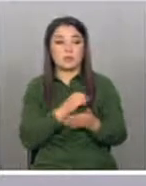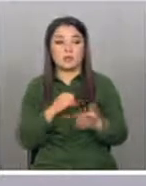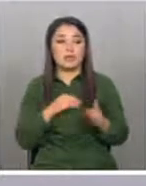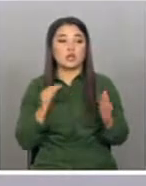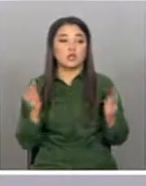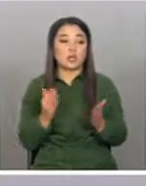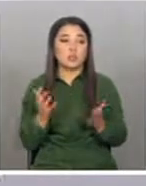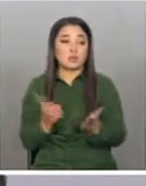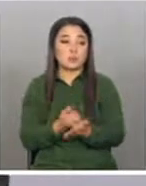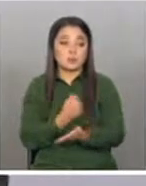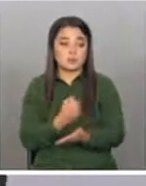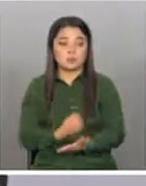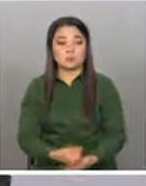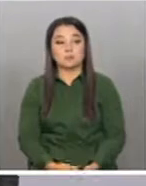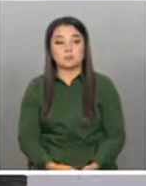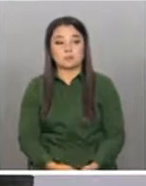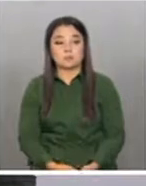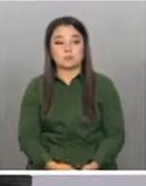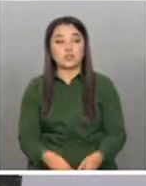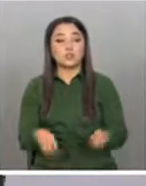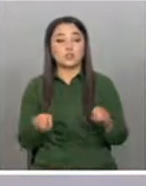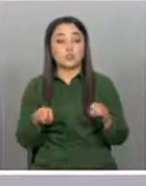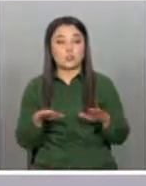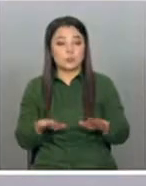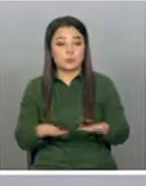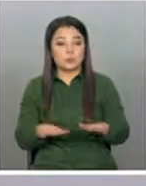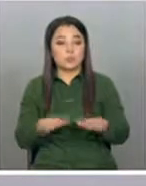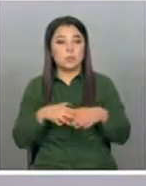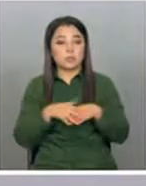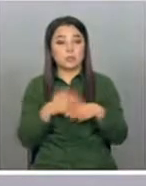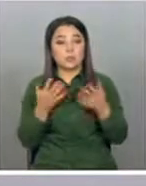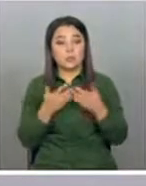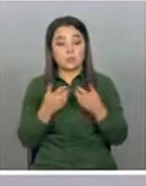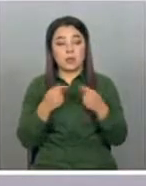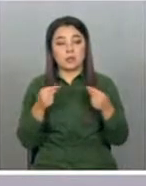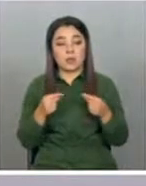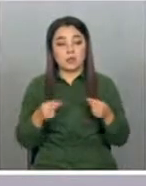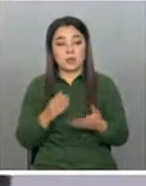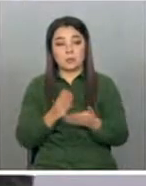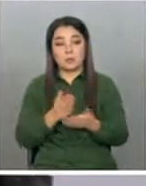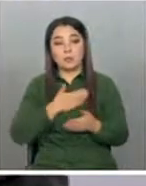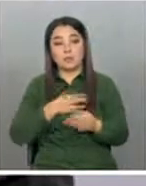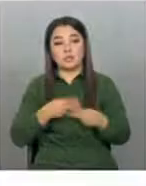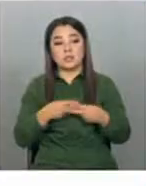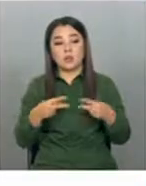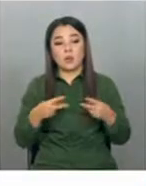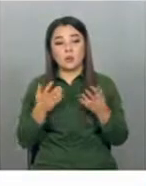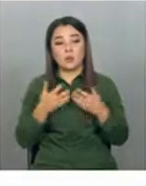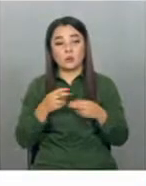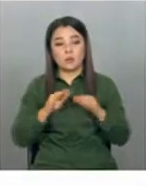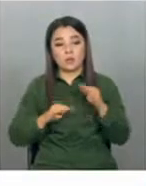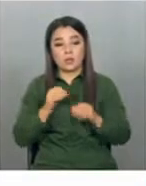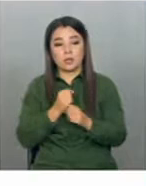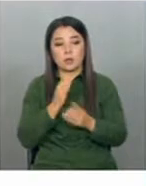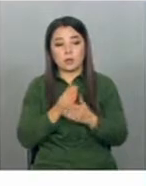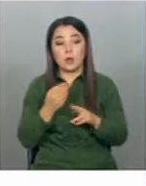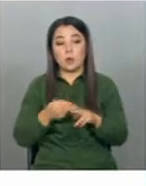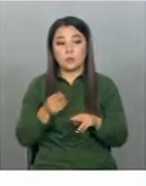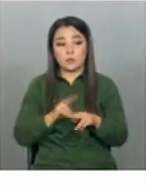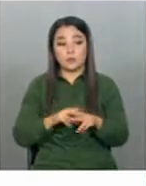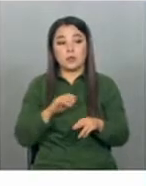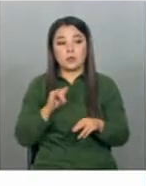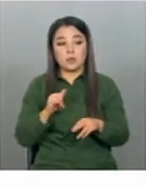кішісін табыңыз. Шешуі. Есептің шартына сәйкес біз теңдеу құрастырайық. Онда